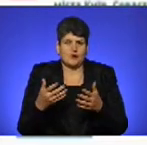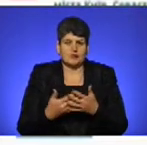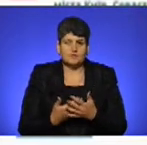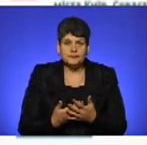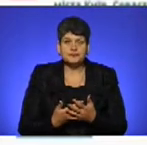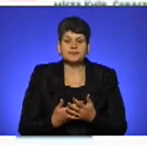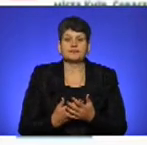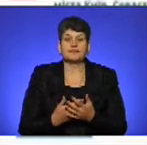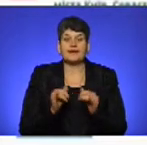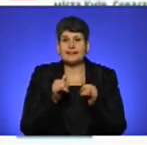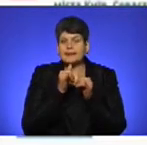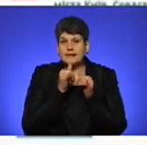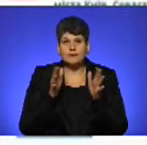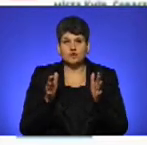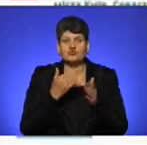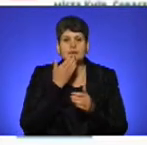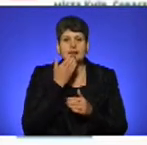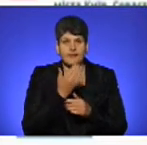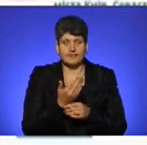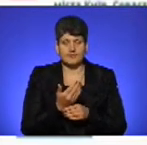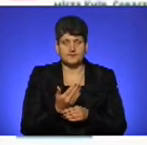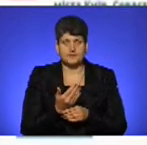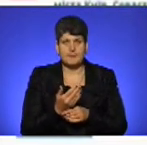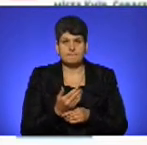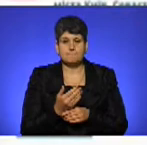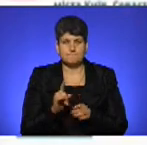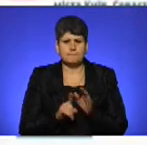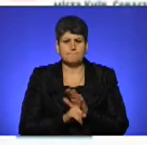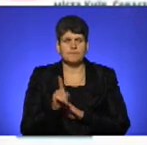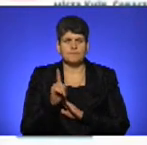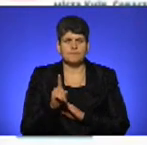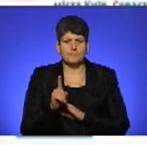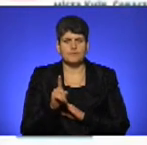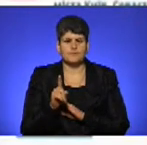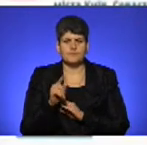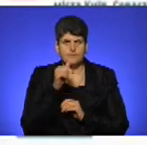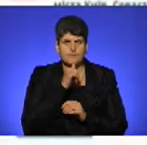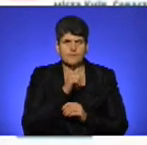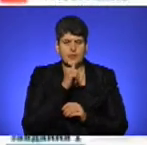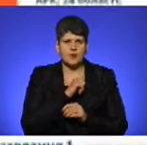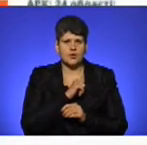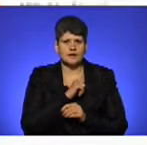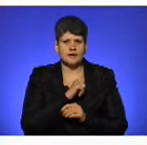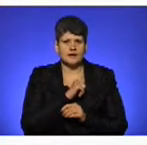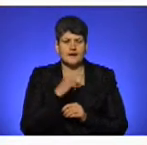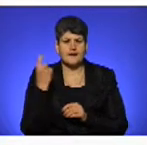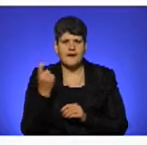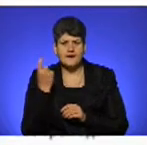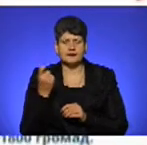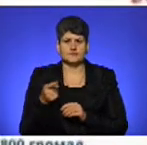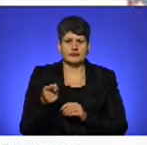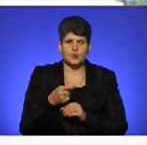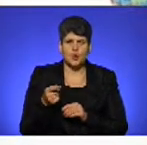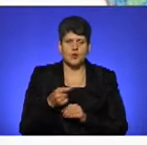І не можу не запитати, пілот, тобто це означає, що на, так скажімо, Харківщина,